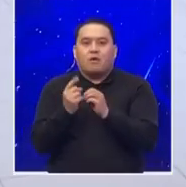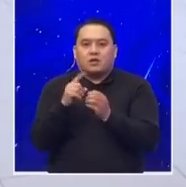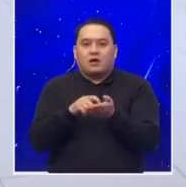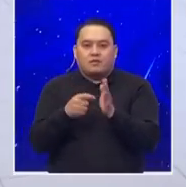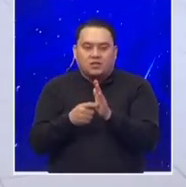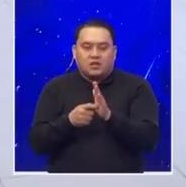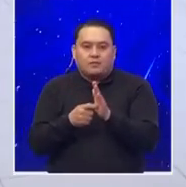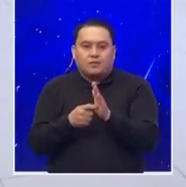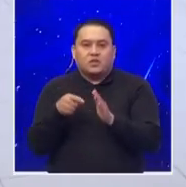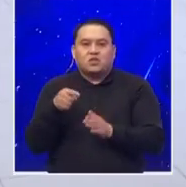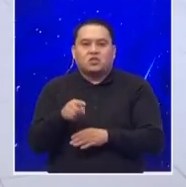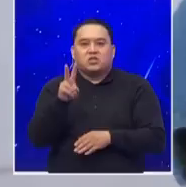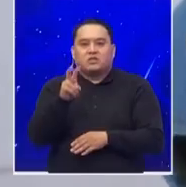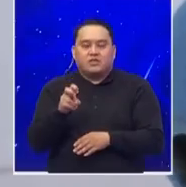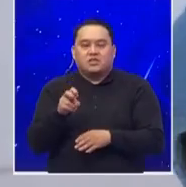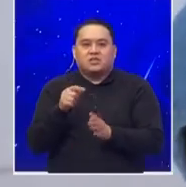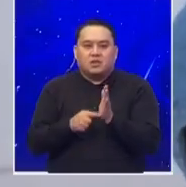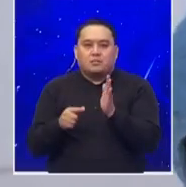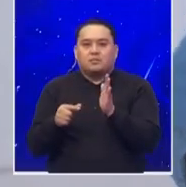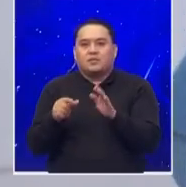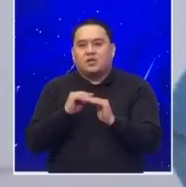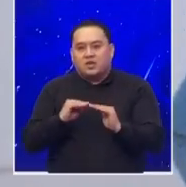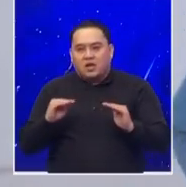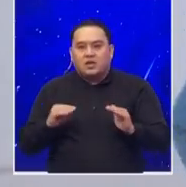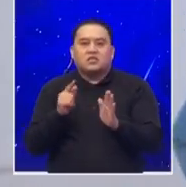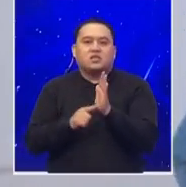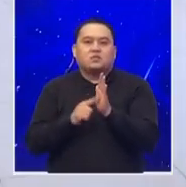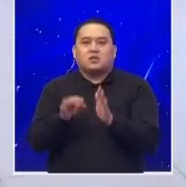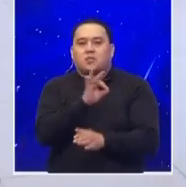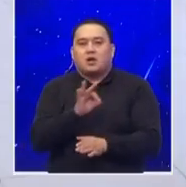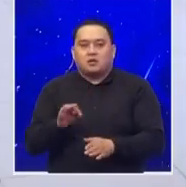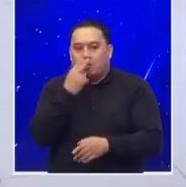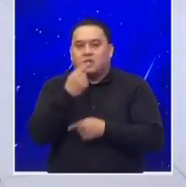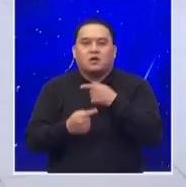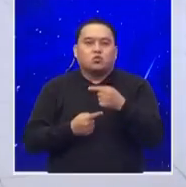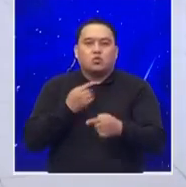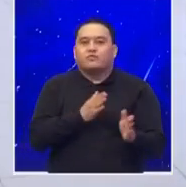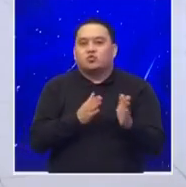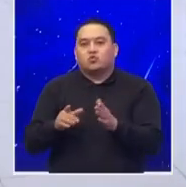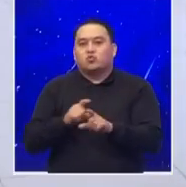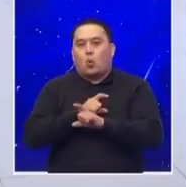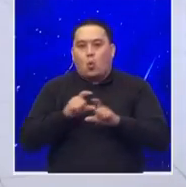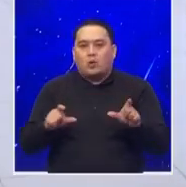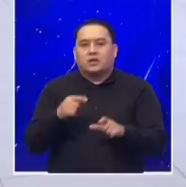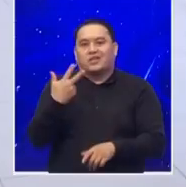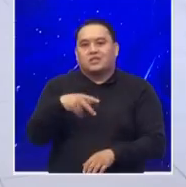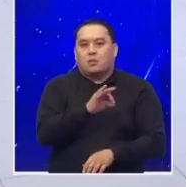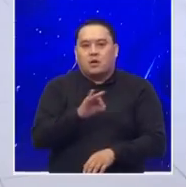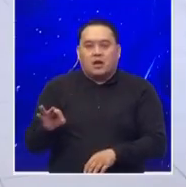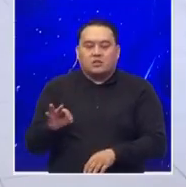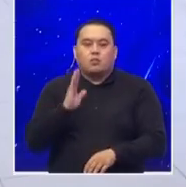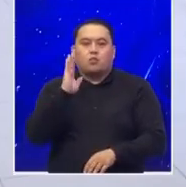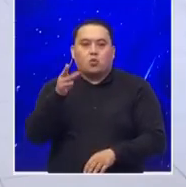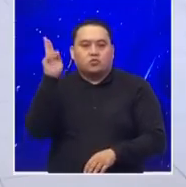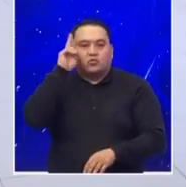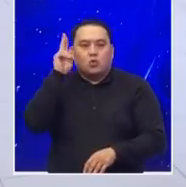11 классах 1267 детей. 70% обучаться традиционно в школах и 30% предметов